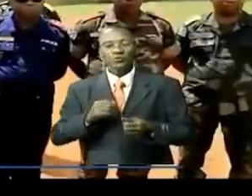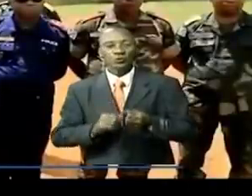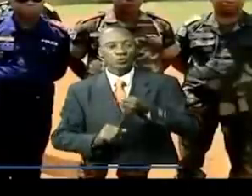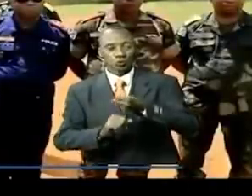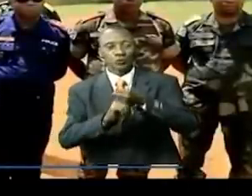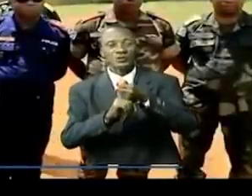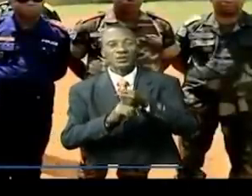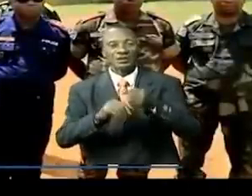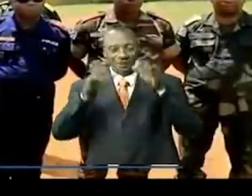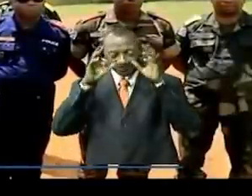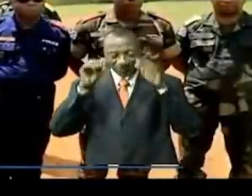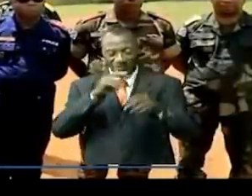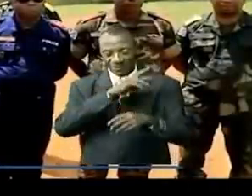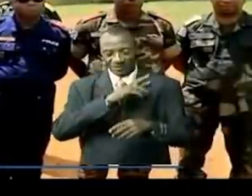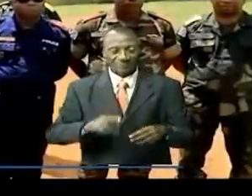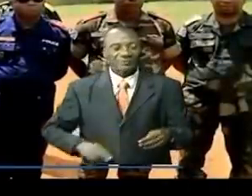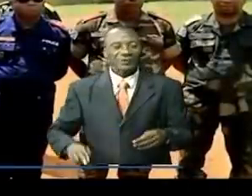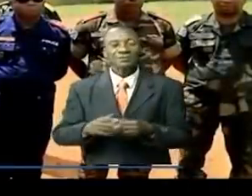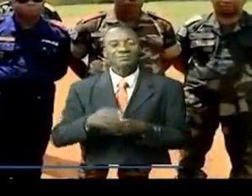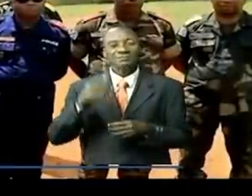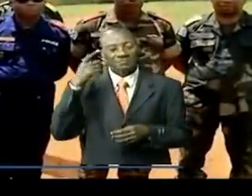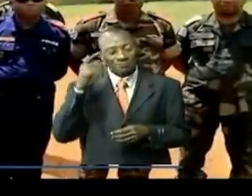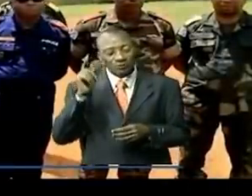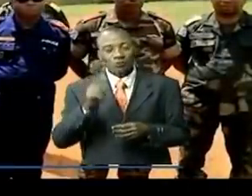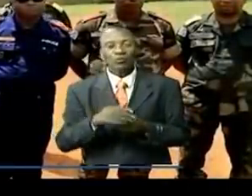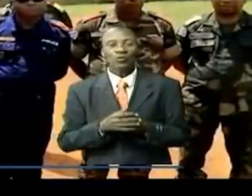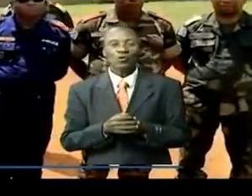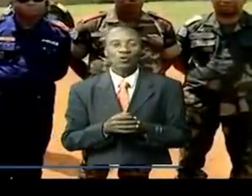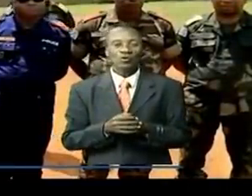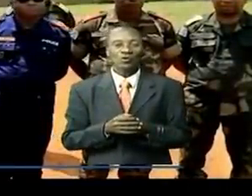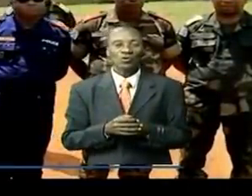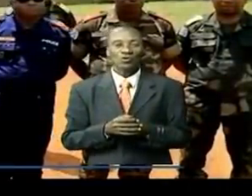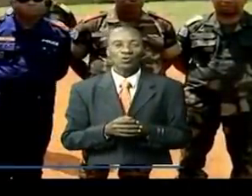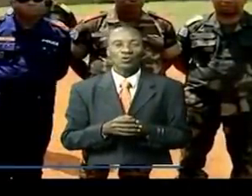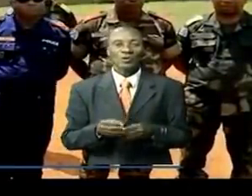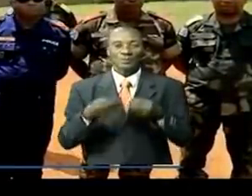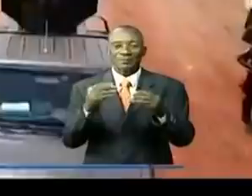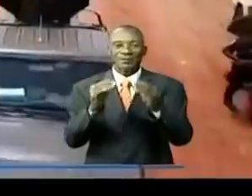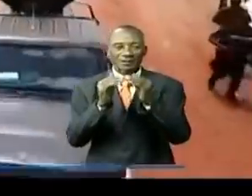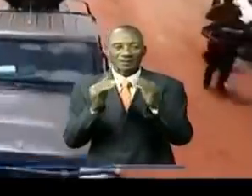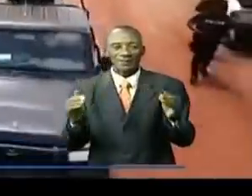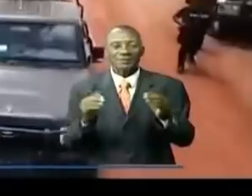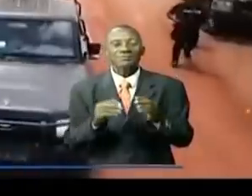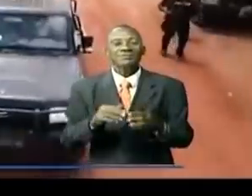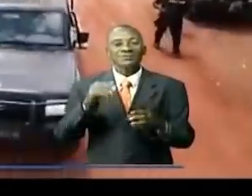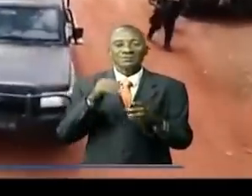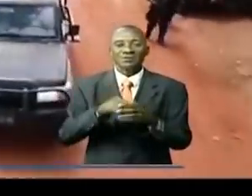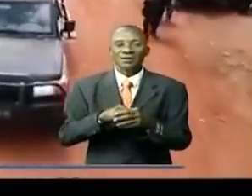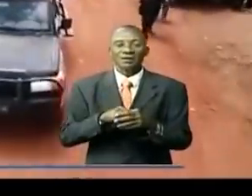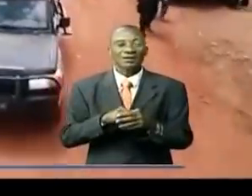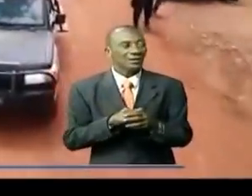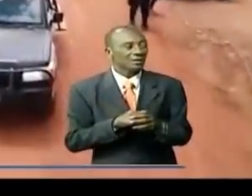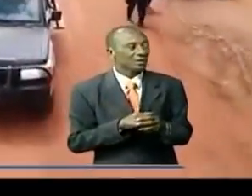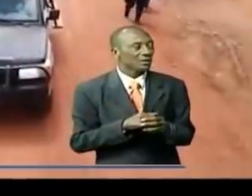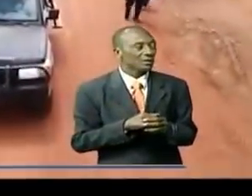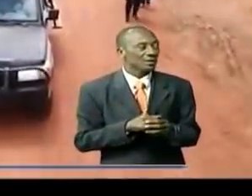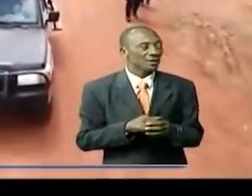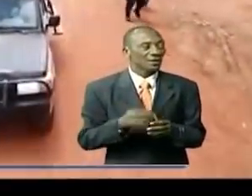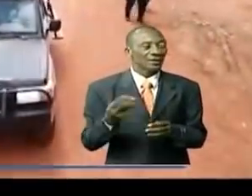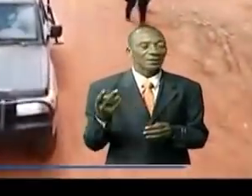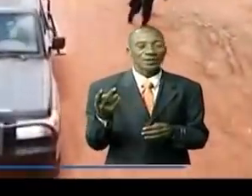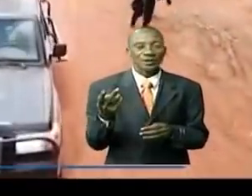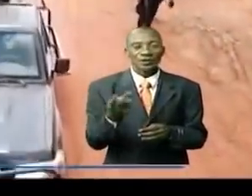au besoin donner des conseils parce qu'il y a toujours des petits problèmes. Nous sommes à Bounia, chaque jour c'est Kenge Zebaz, Kenge